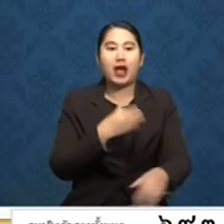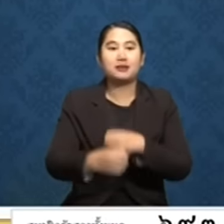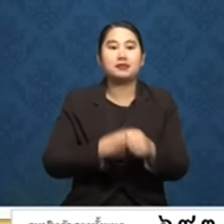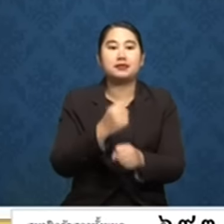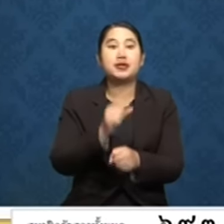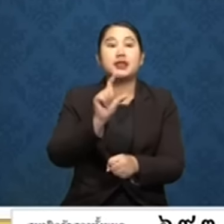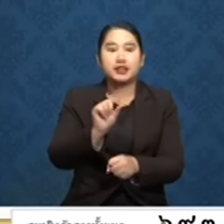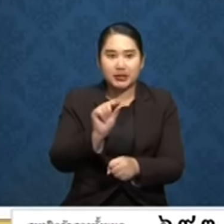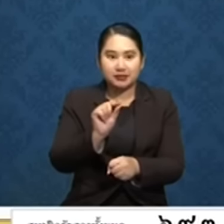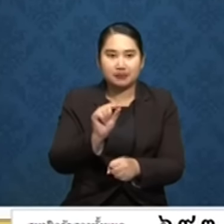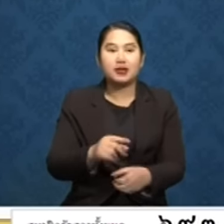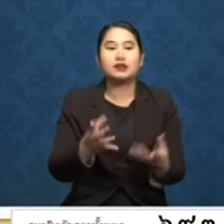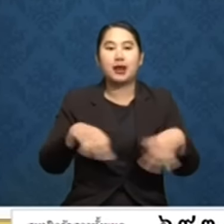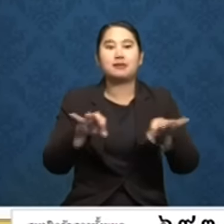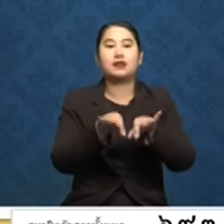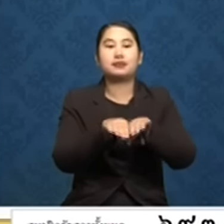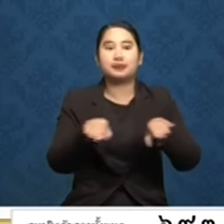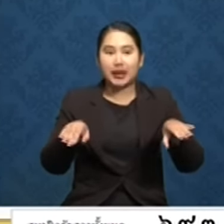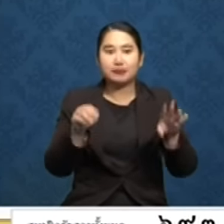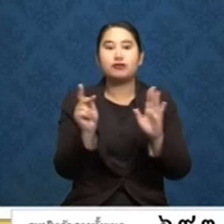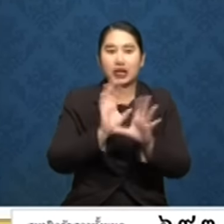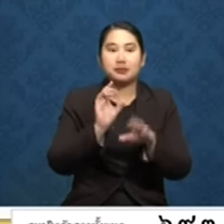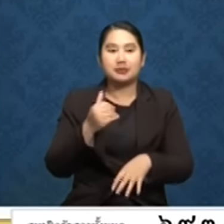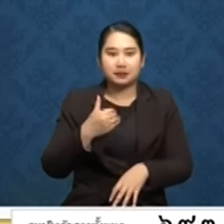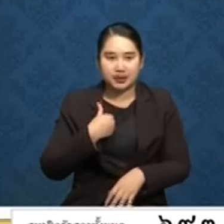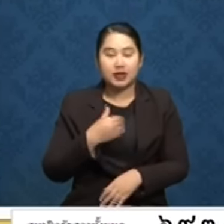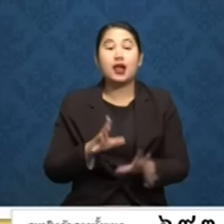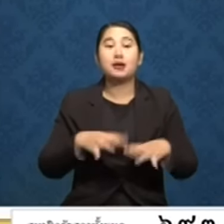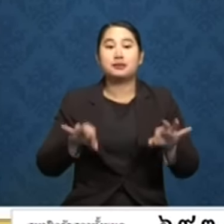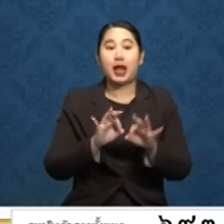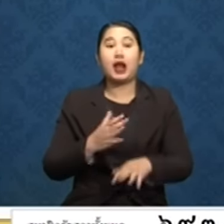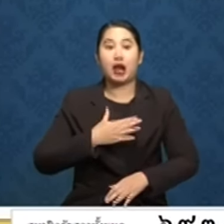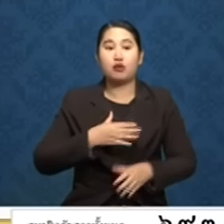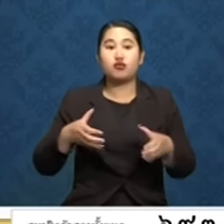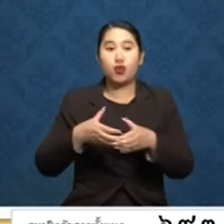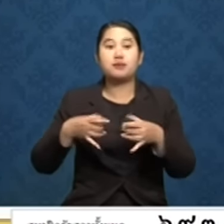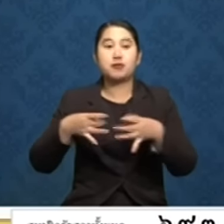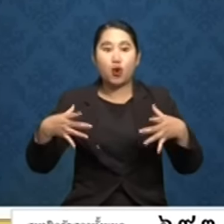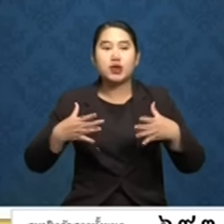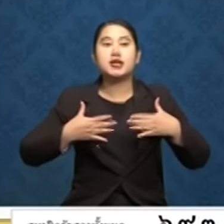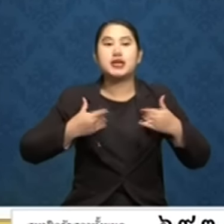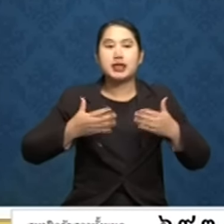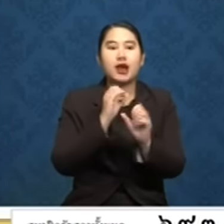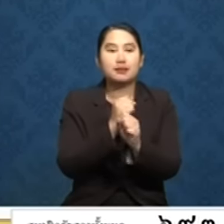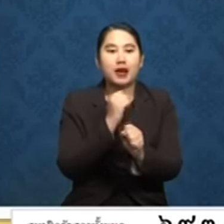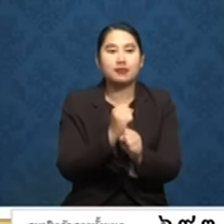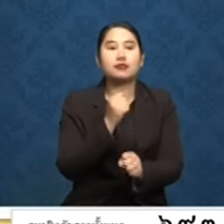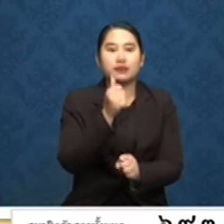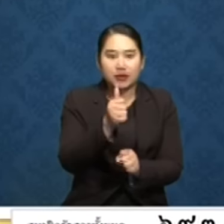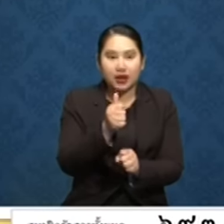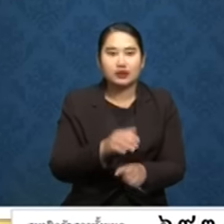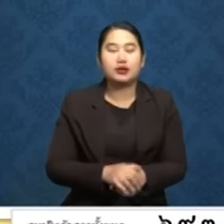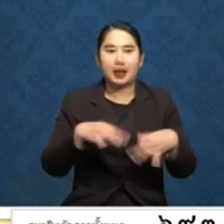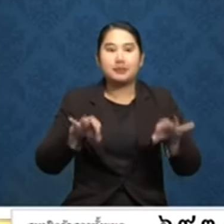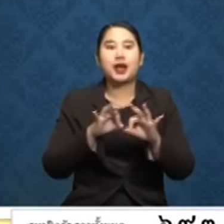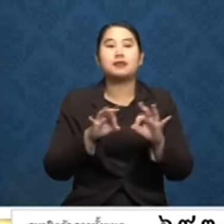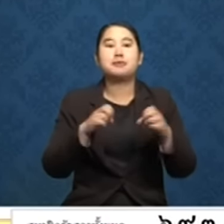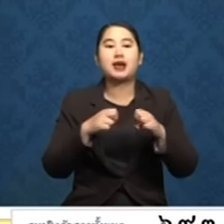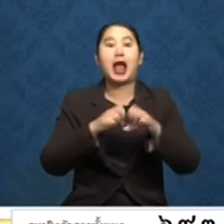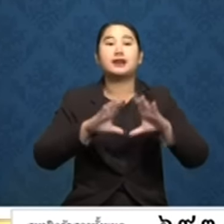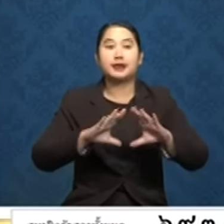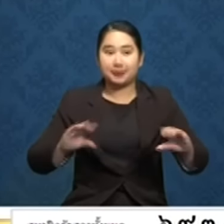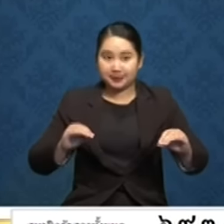เราจะมาสร้างบรรทัดฐานสร้างนิติธรรมที่เข้มแข็งด้วยกันเราในฐานะฝ่ายค้านยินดีทำงานร่วมกับท่านสร้างสันติภาพ